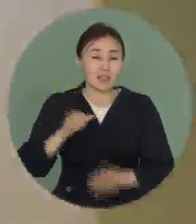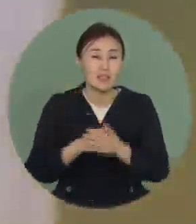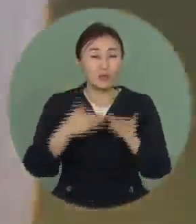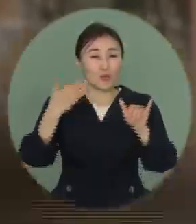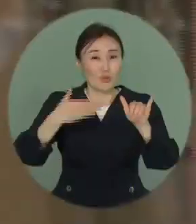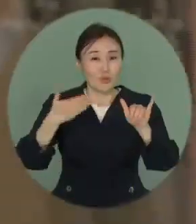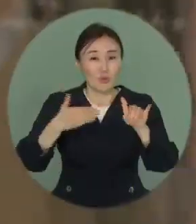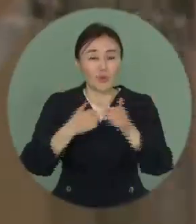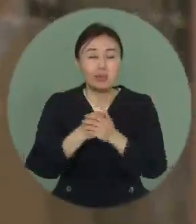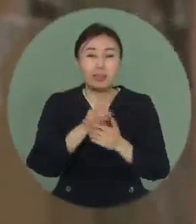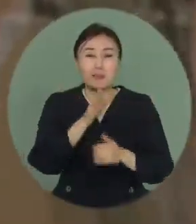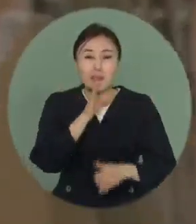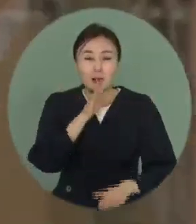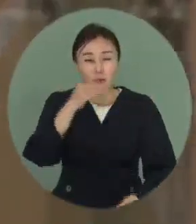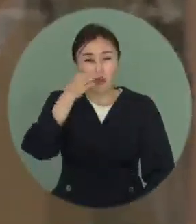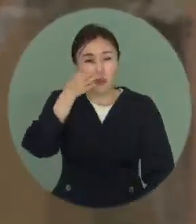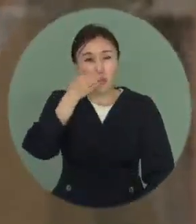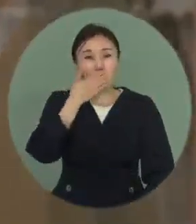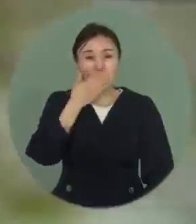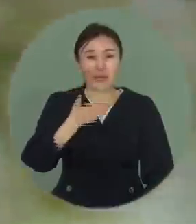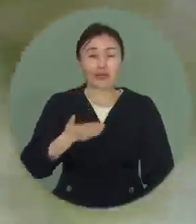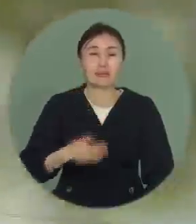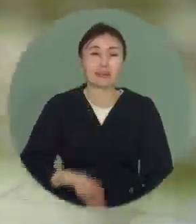통해서도 실시간 중계됩니다